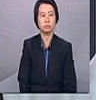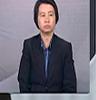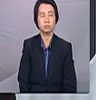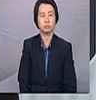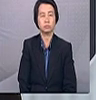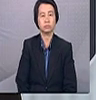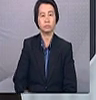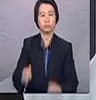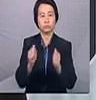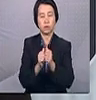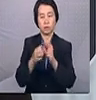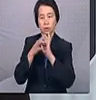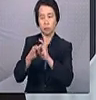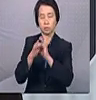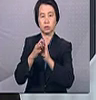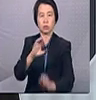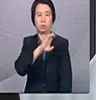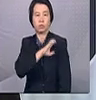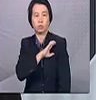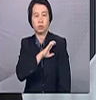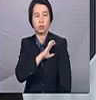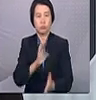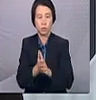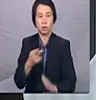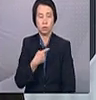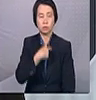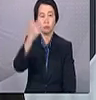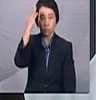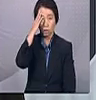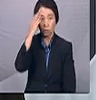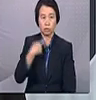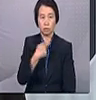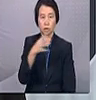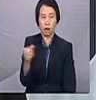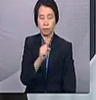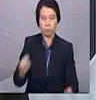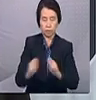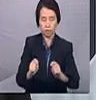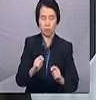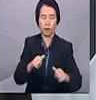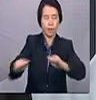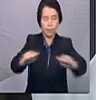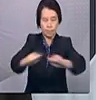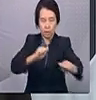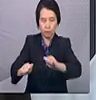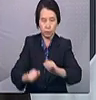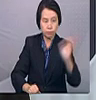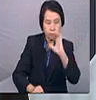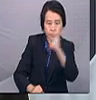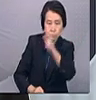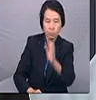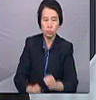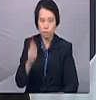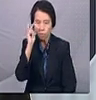So with the kerjasama dengan polis, jadi kita tahu sekarang ni kita ambil tindakan yang proaktif. Jadi kita kenal